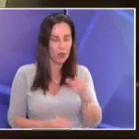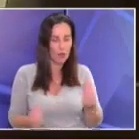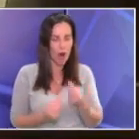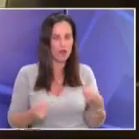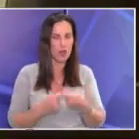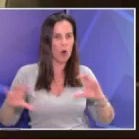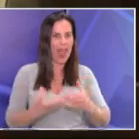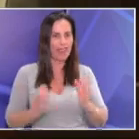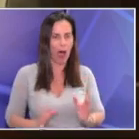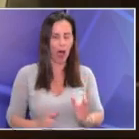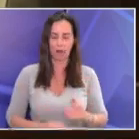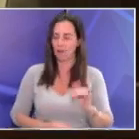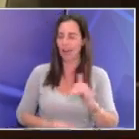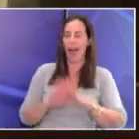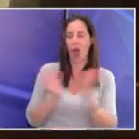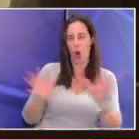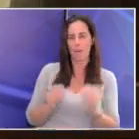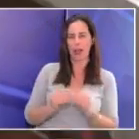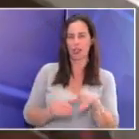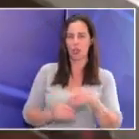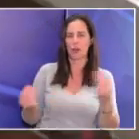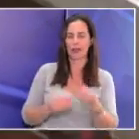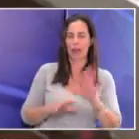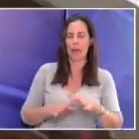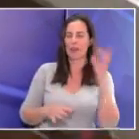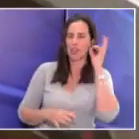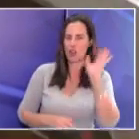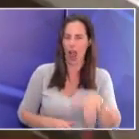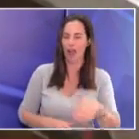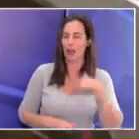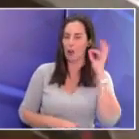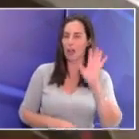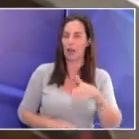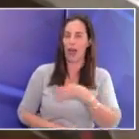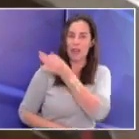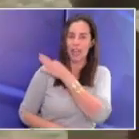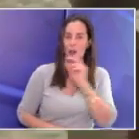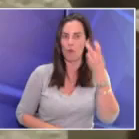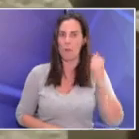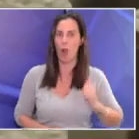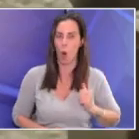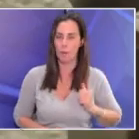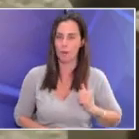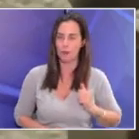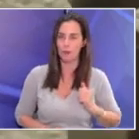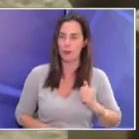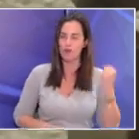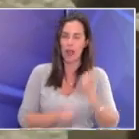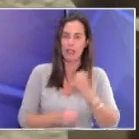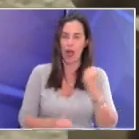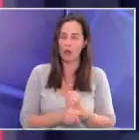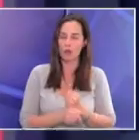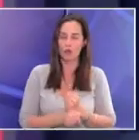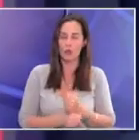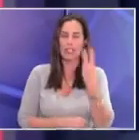גם עניין עדתי? יש כאן עניין הכל ביחד, יש כאן עניין מגדרי, יש כאן תת אלוף במילואים, שעשיתי עבודה